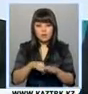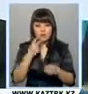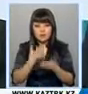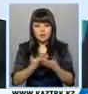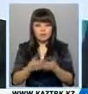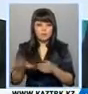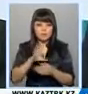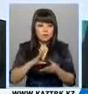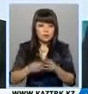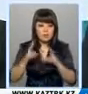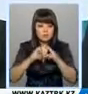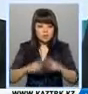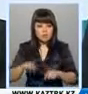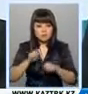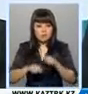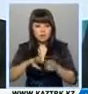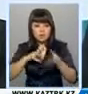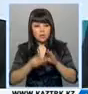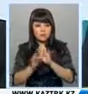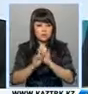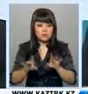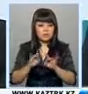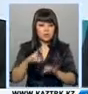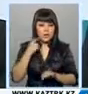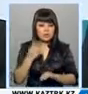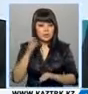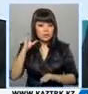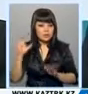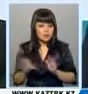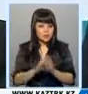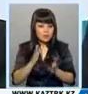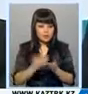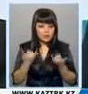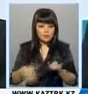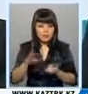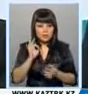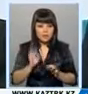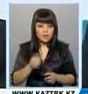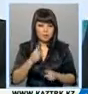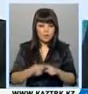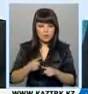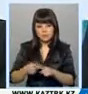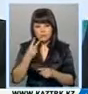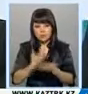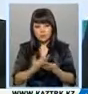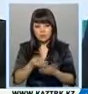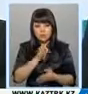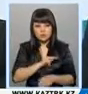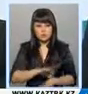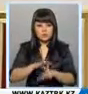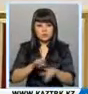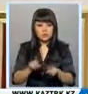күні қордың сапасы мен салымшыларға жасалған жағдайын A++ деңгейіне лайық деп бағалауға болады. Ал көрсетілетін қызмет